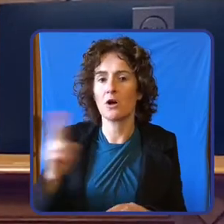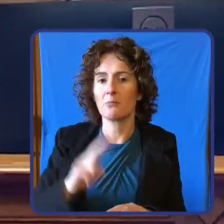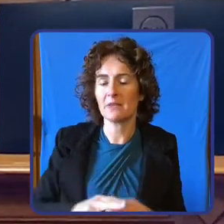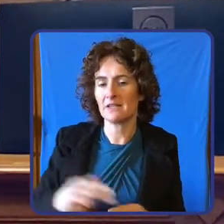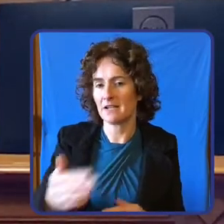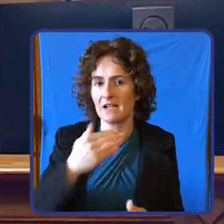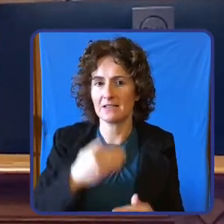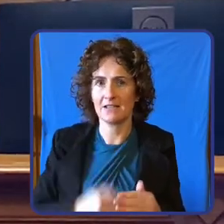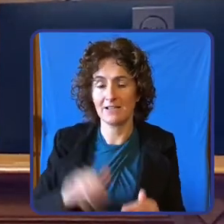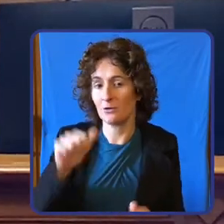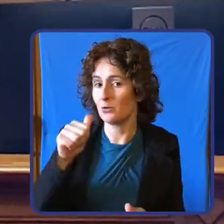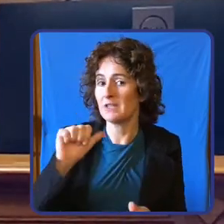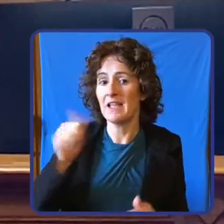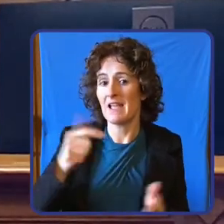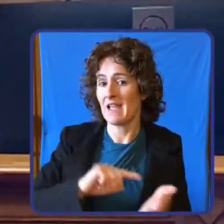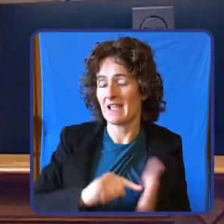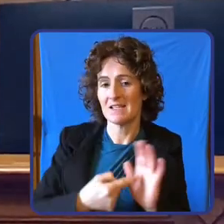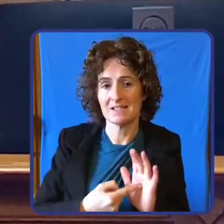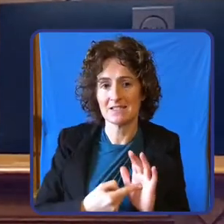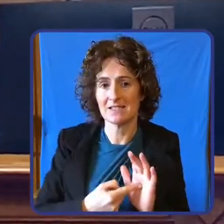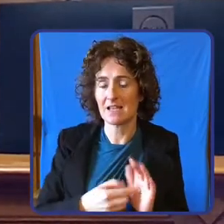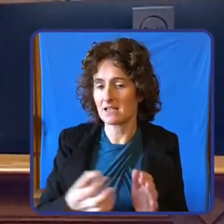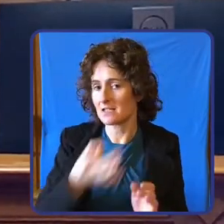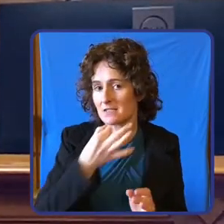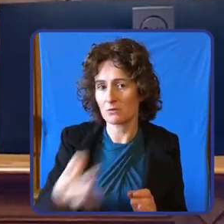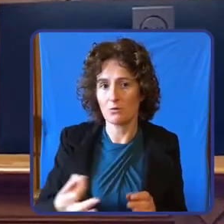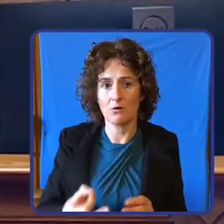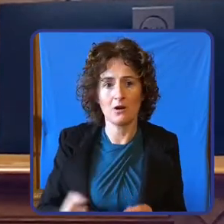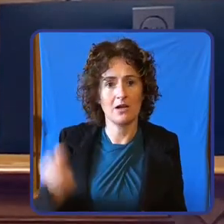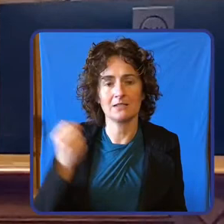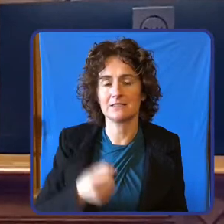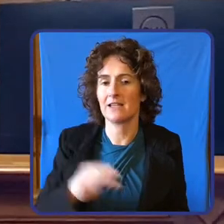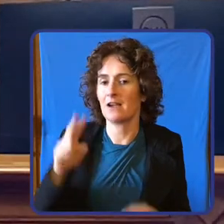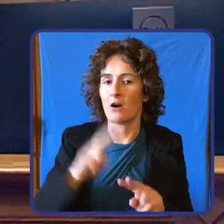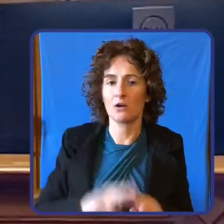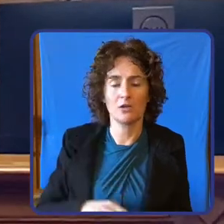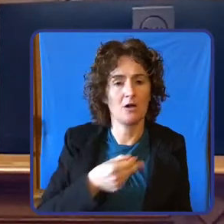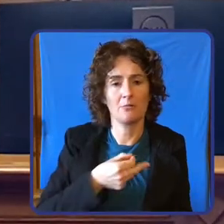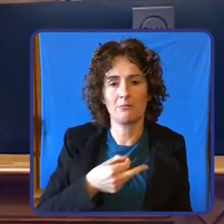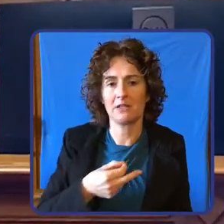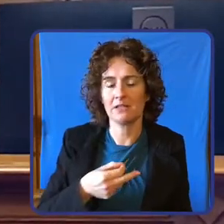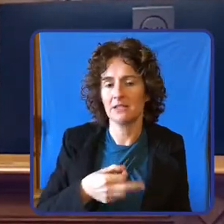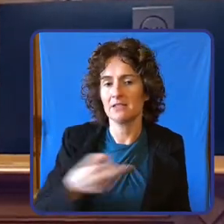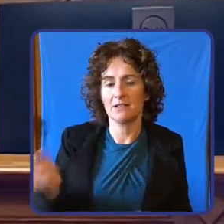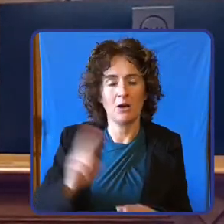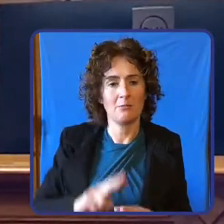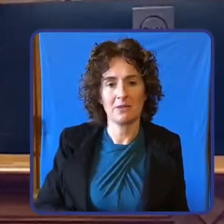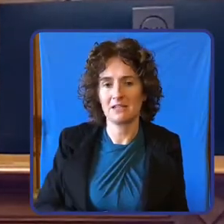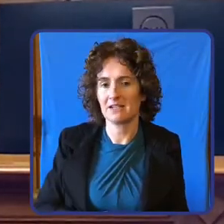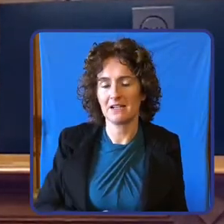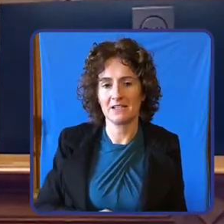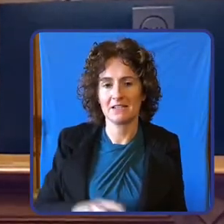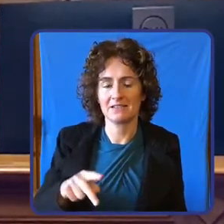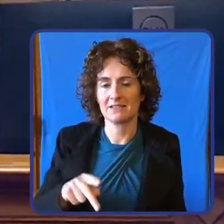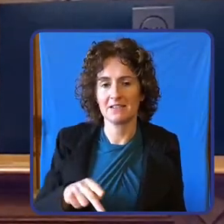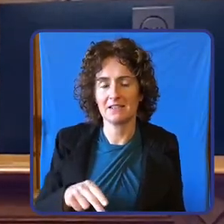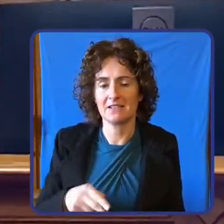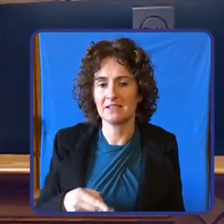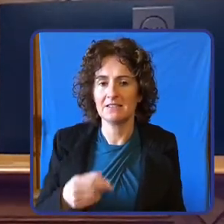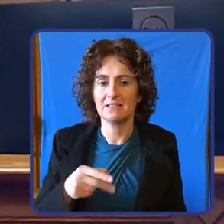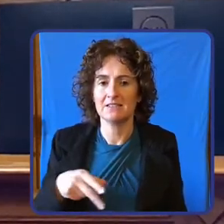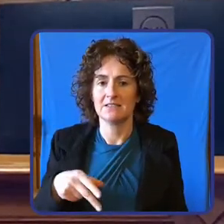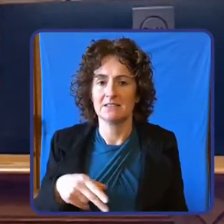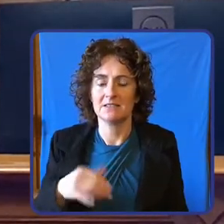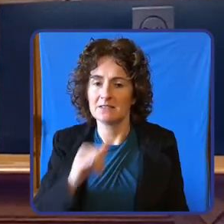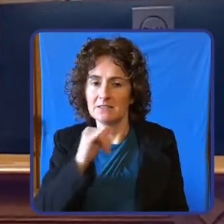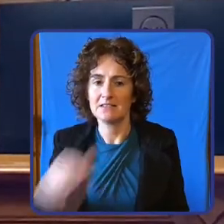szerint egyszer szólhat hozzá 5 perc terjedelemben. A napirendnél nem lehet korlátozni, 3 perc terjedelemben nincs korlátozott szám.